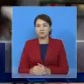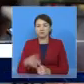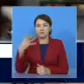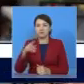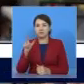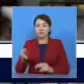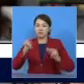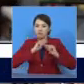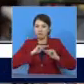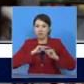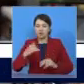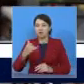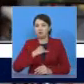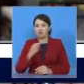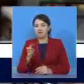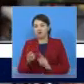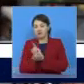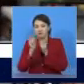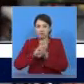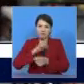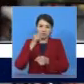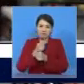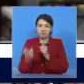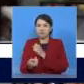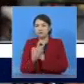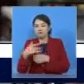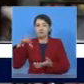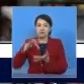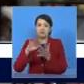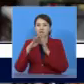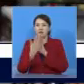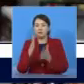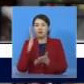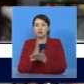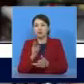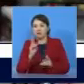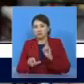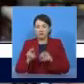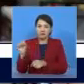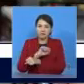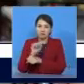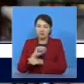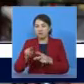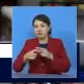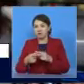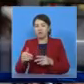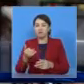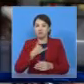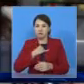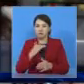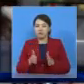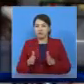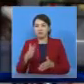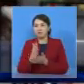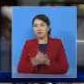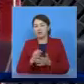40 человек работает. У нас вахтовый метод работы. Люди приезжают с городов и сел. Есть и повара, и водители, и техперсонал. У нас комплекс придорожного